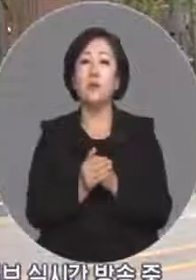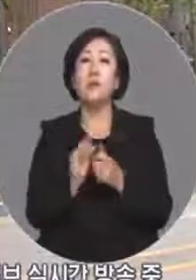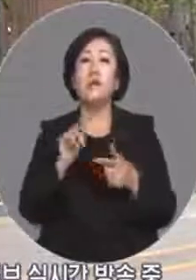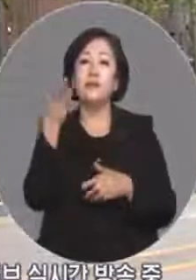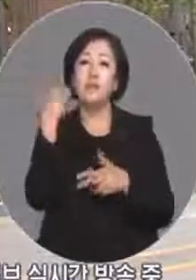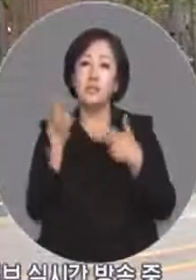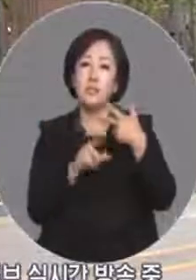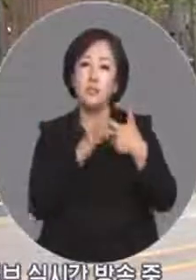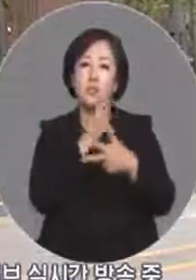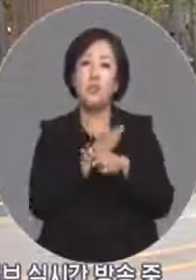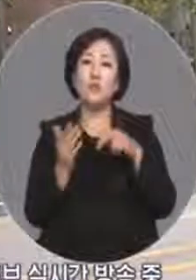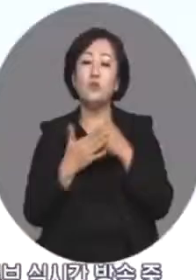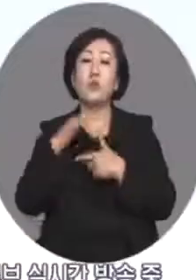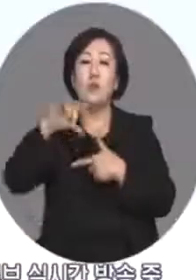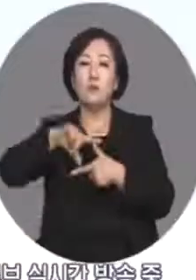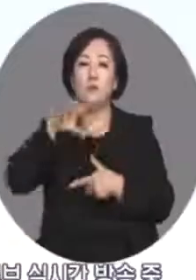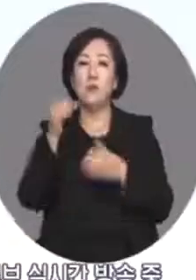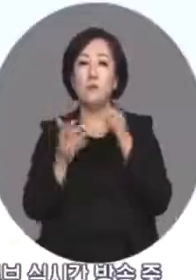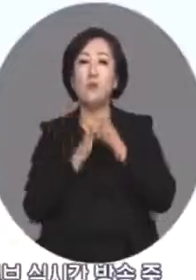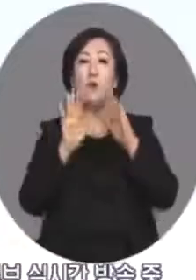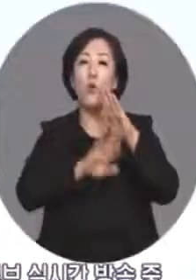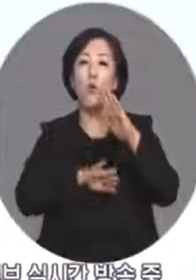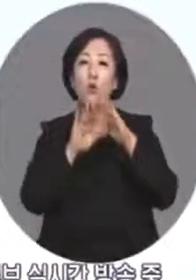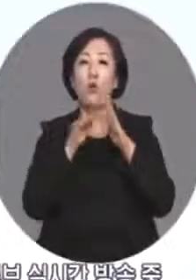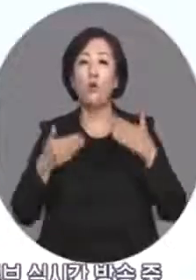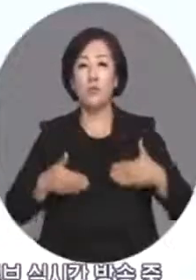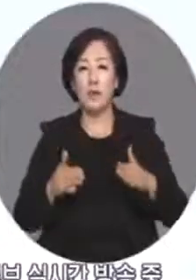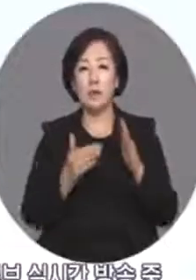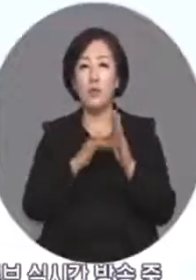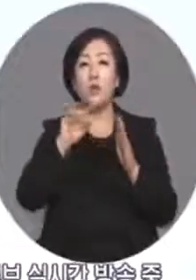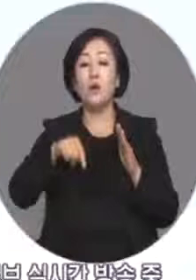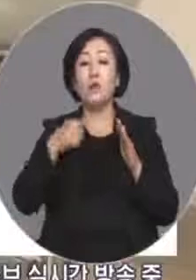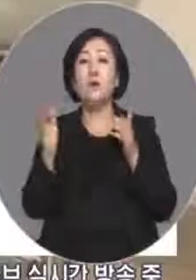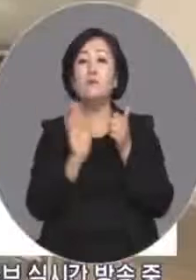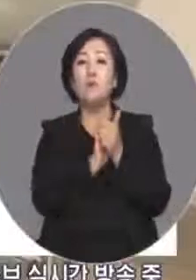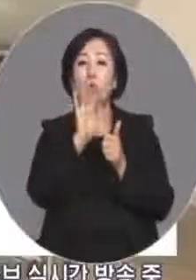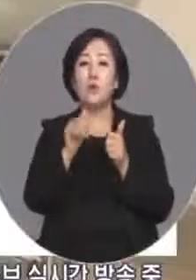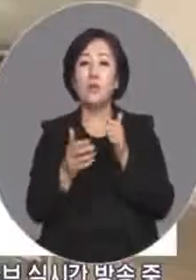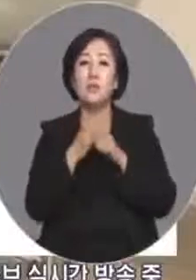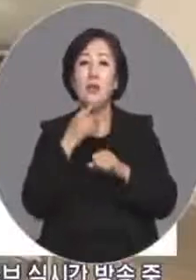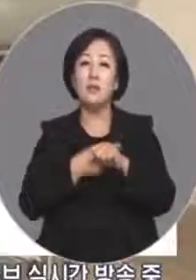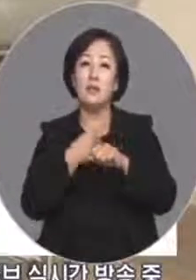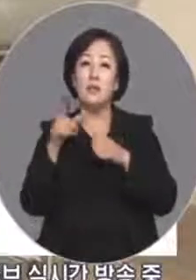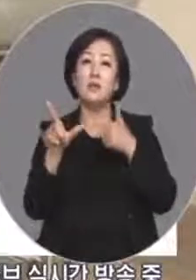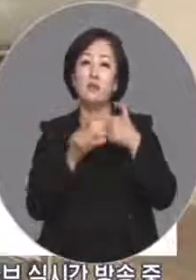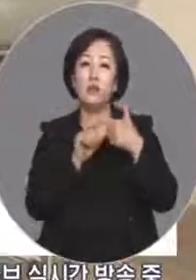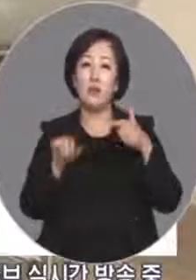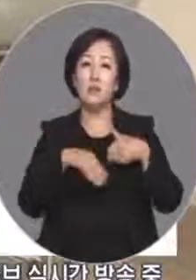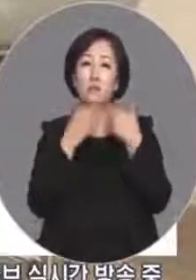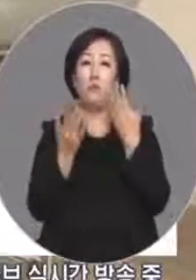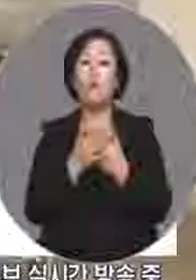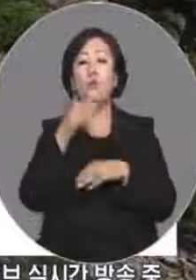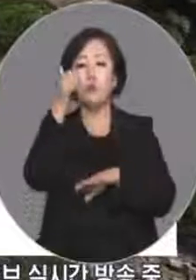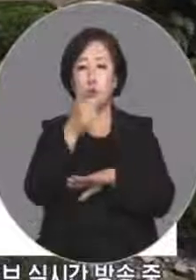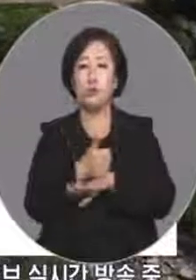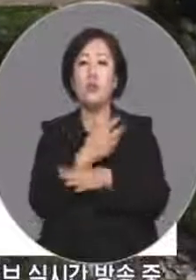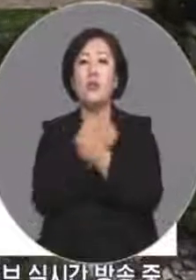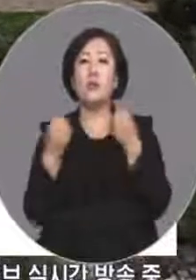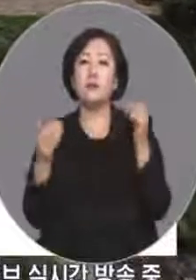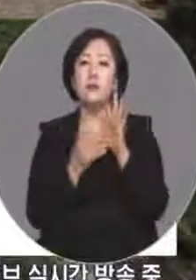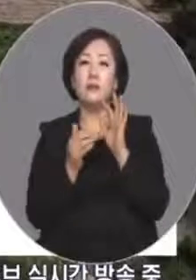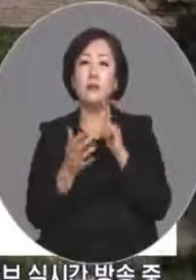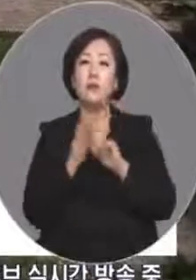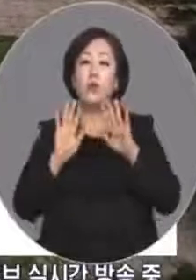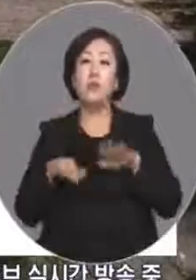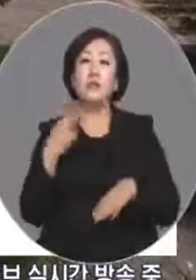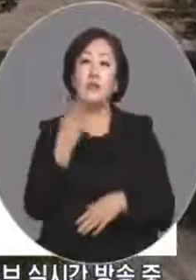7월엔 영남권 최초의 공공산후조리원도 산모들에게 호응을 얻으며 내년 6월까지 예약이 동의났습니다. 또